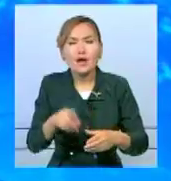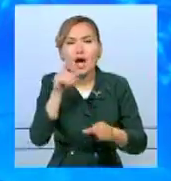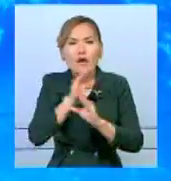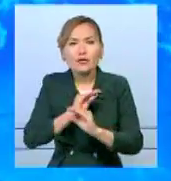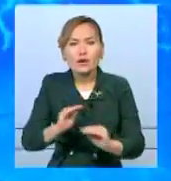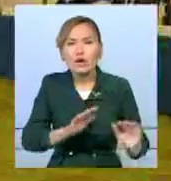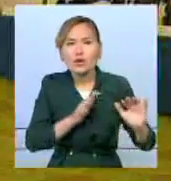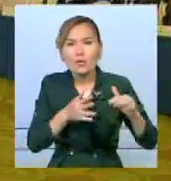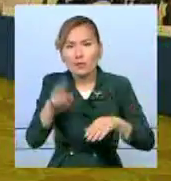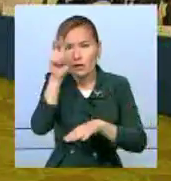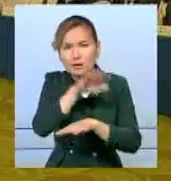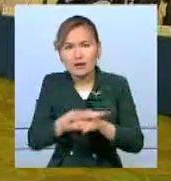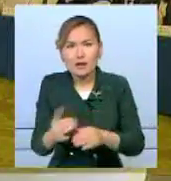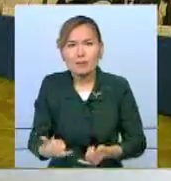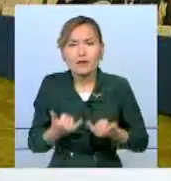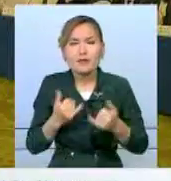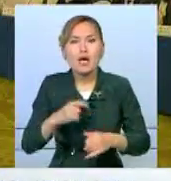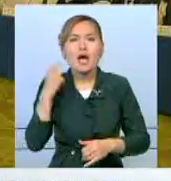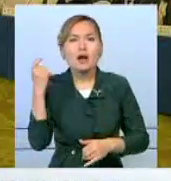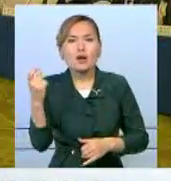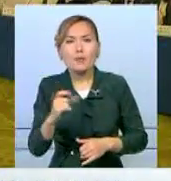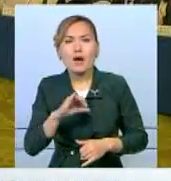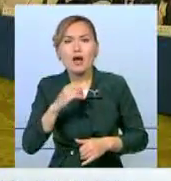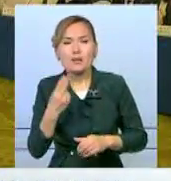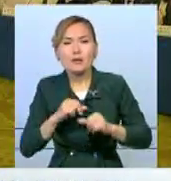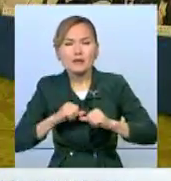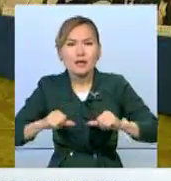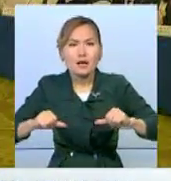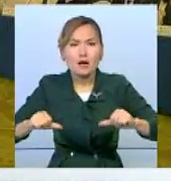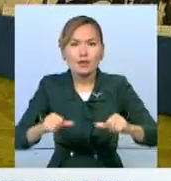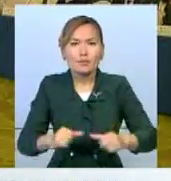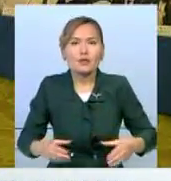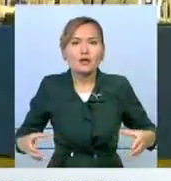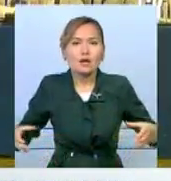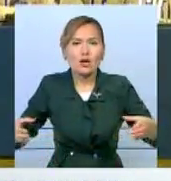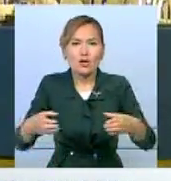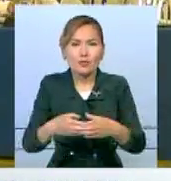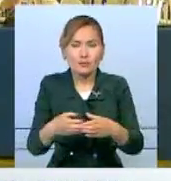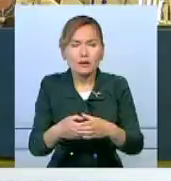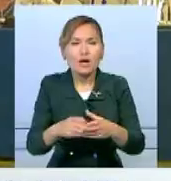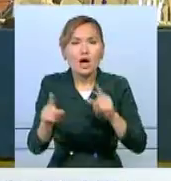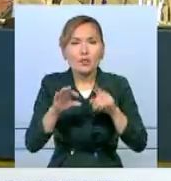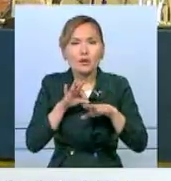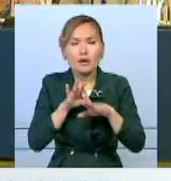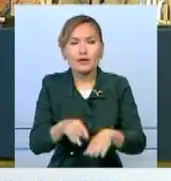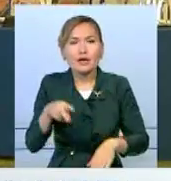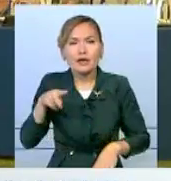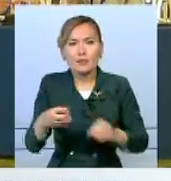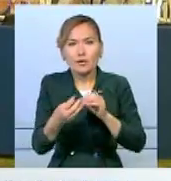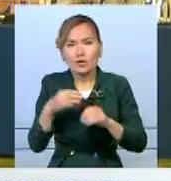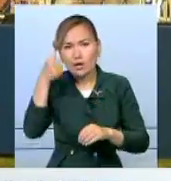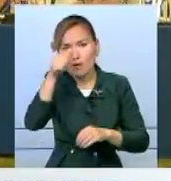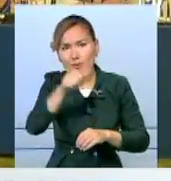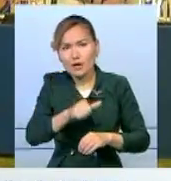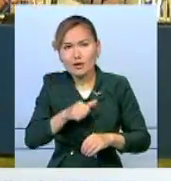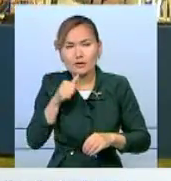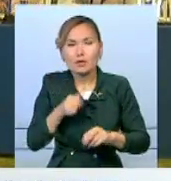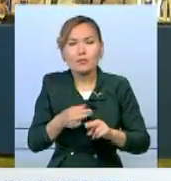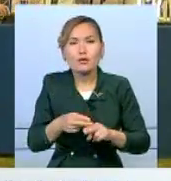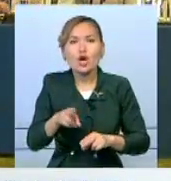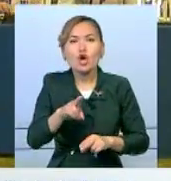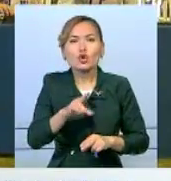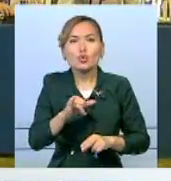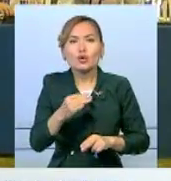аймағы елдеріне арналған экономикалық және әлеуметтік комиссиясы ұйымдастырған. 2014 жылы Душанбеде